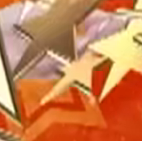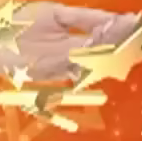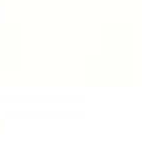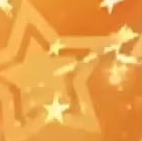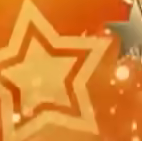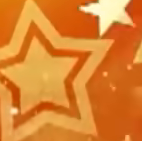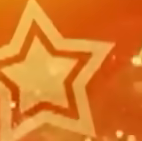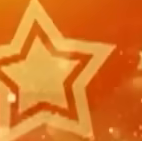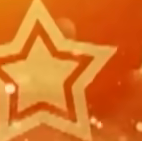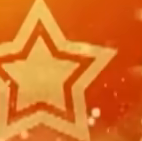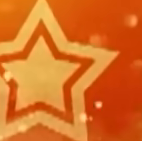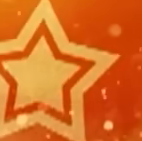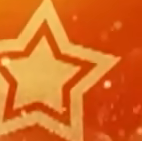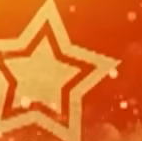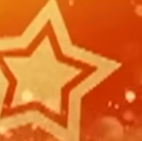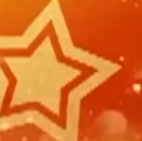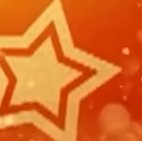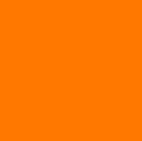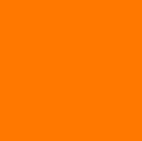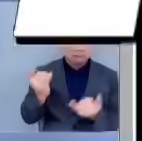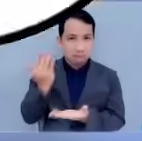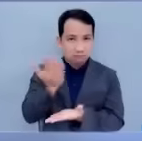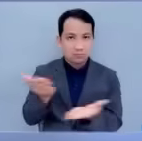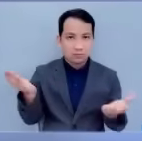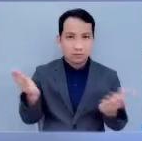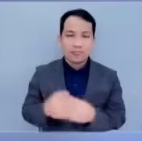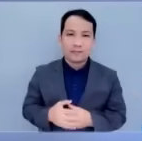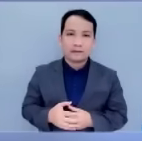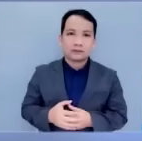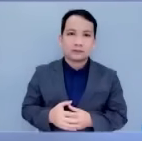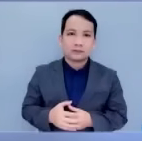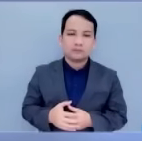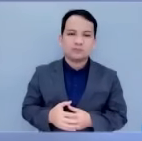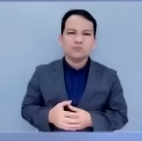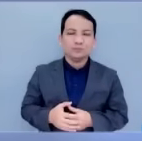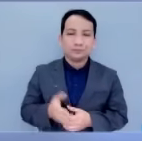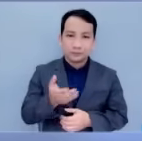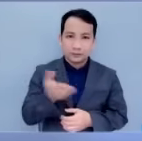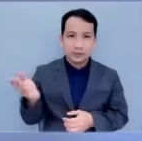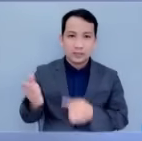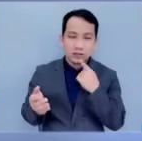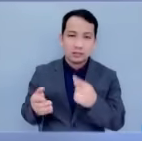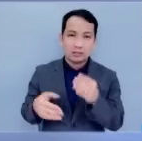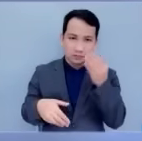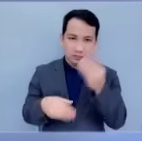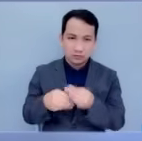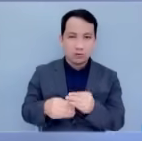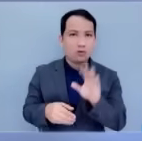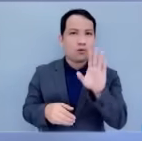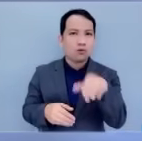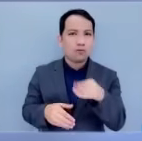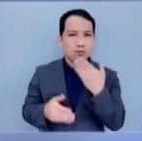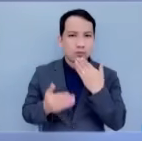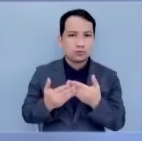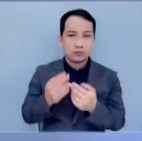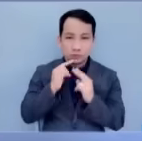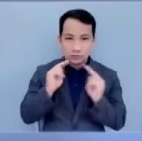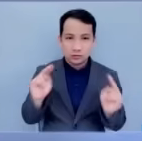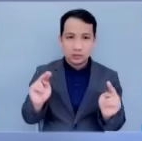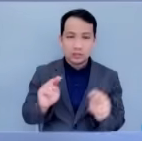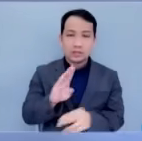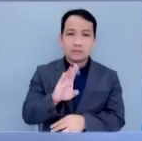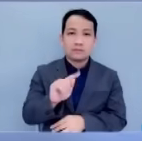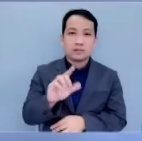Showbiz, eto na nga! Mga kapatid, eto na nga. Uy, good news po para sa BTS